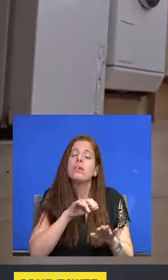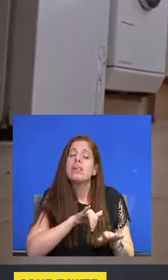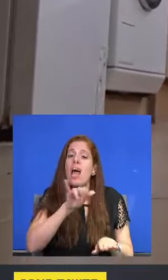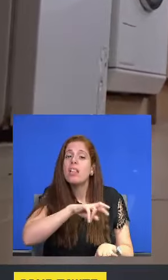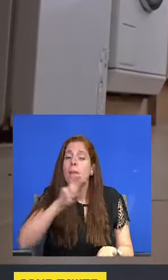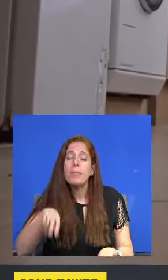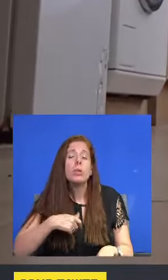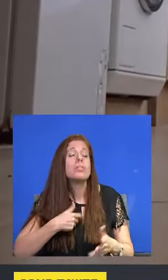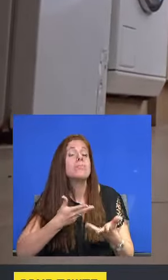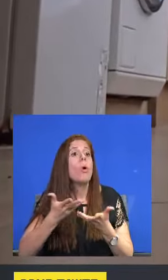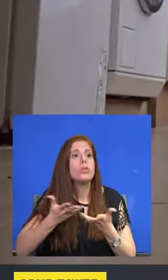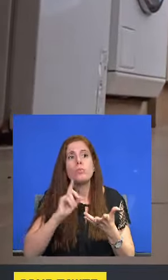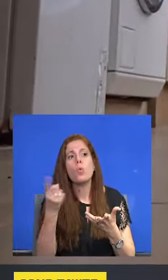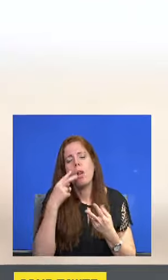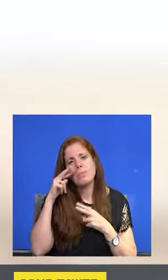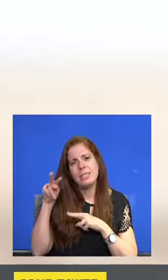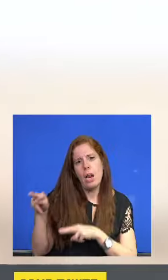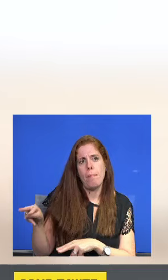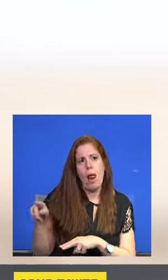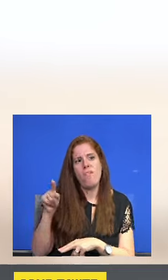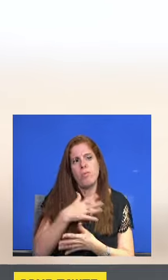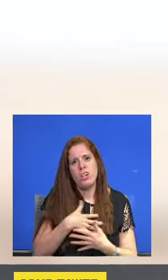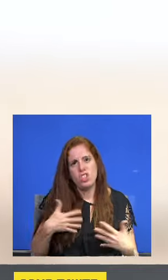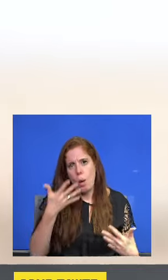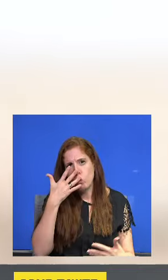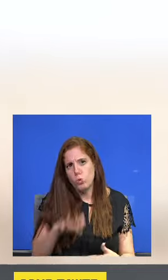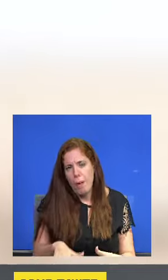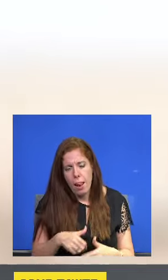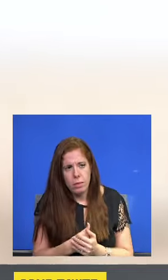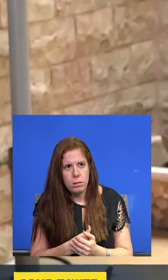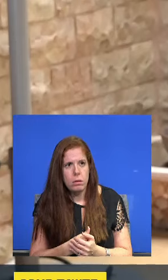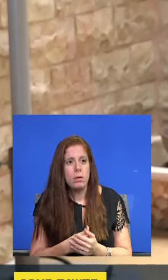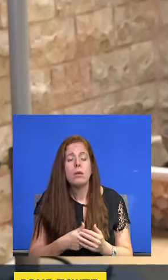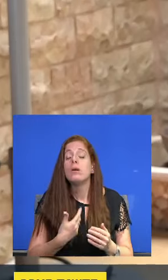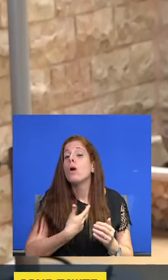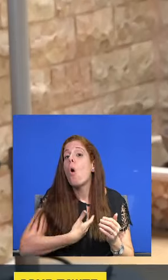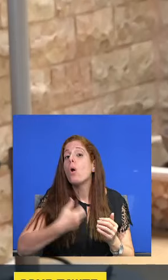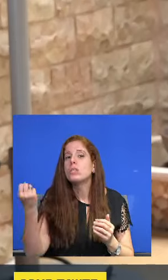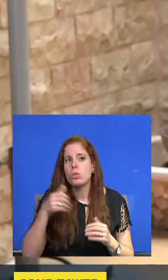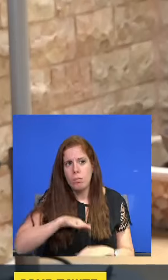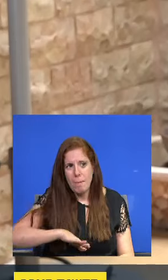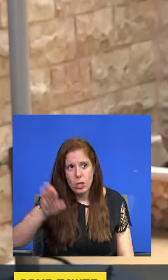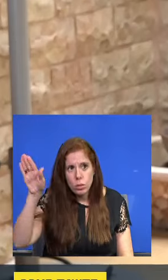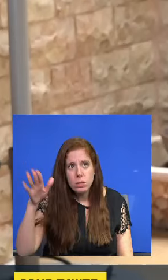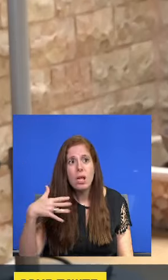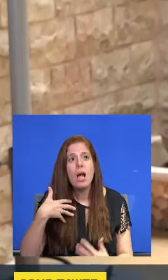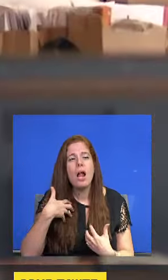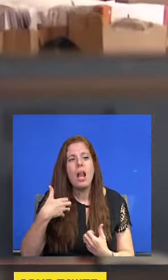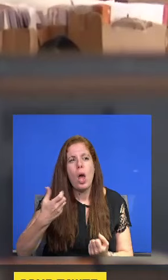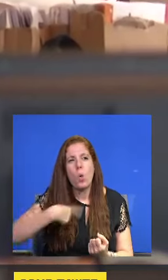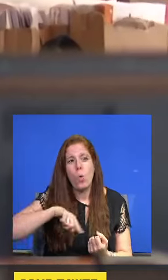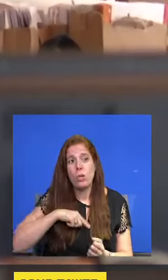אונים שכולם מסתכלים עליה והיא מרגישה מושפלת. הוציאו אותי מהמטוס, לקחו אותנו